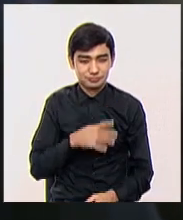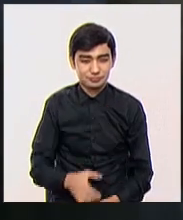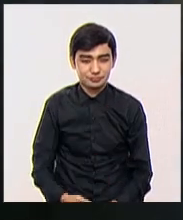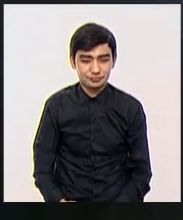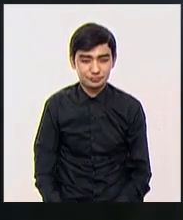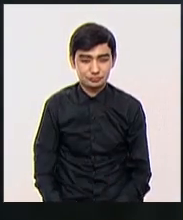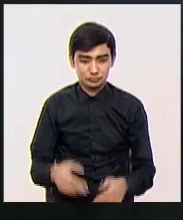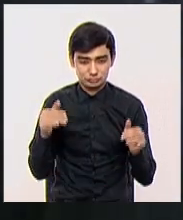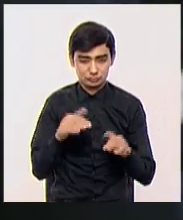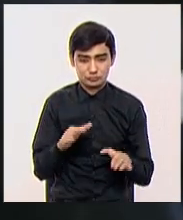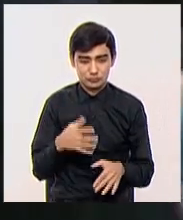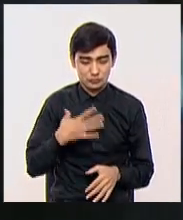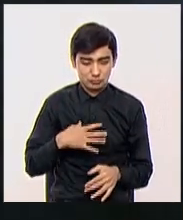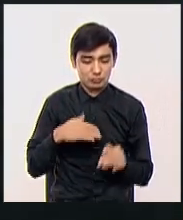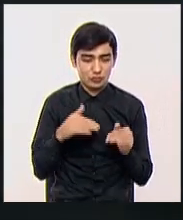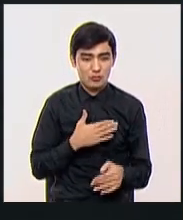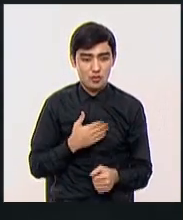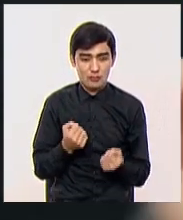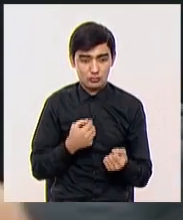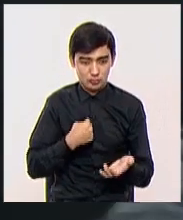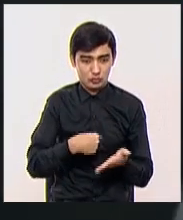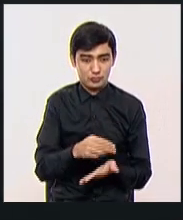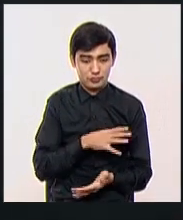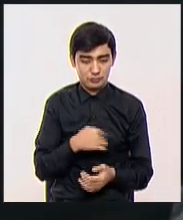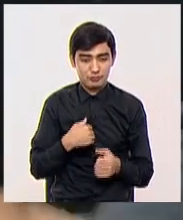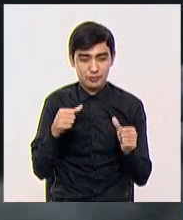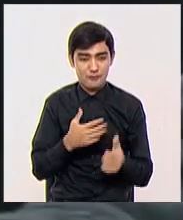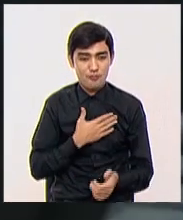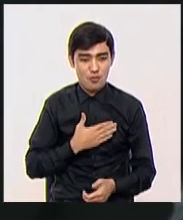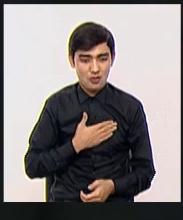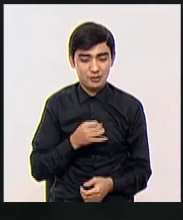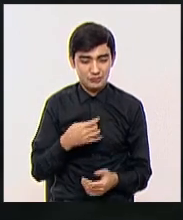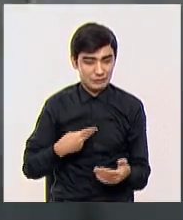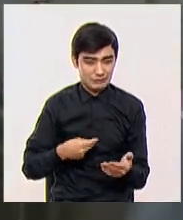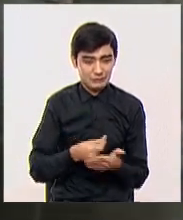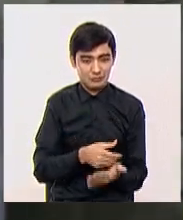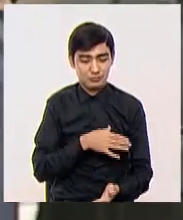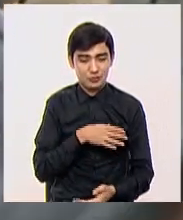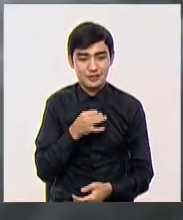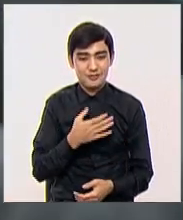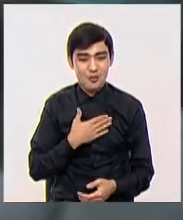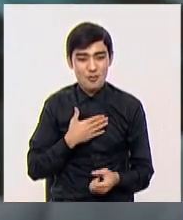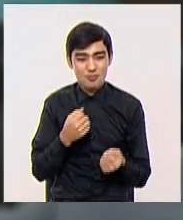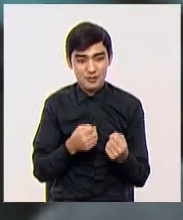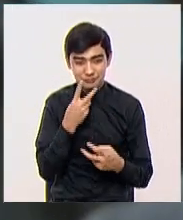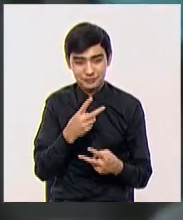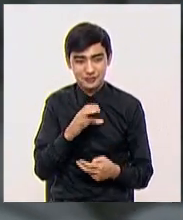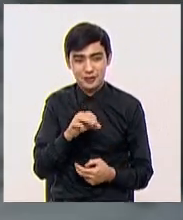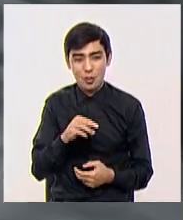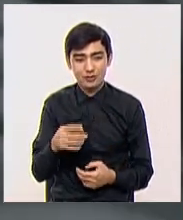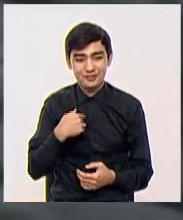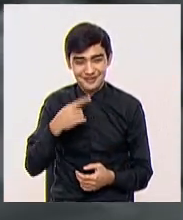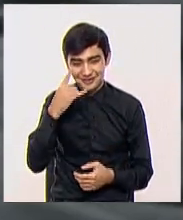Тимесі машиналар, неге тиеді олар мысалы? Мен сатып алған машина неге тиеді? Мен ақша төледім оған. Біздің машиналарымыз көрдіңіз ба салонда қанша